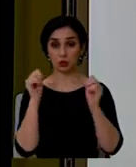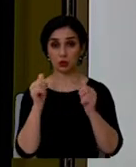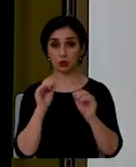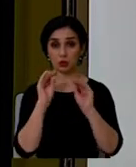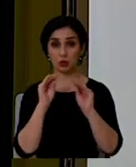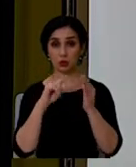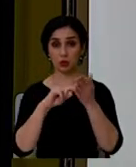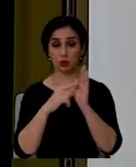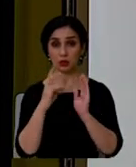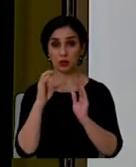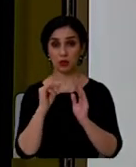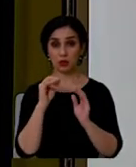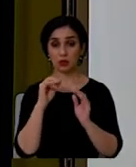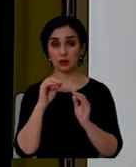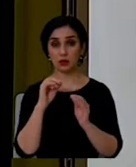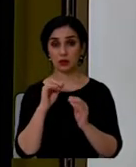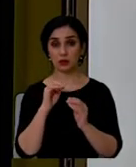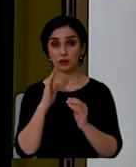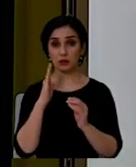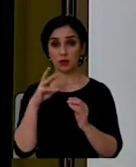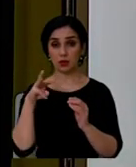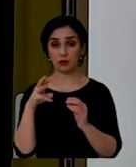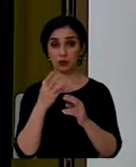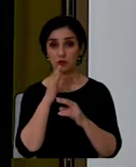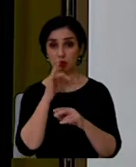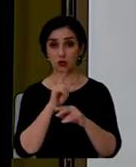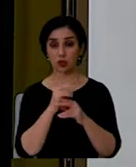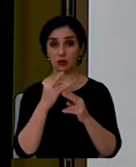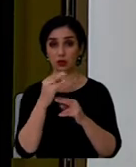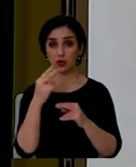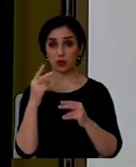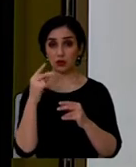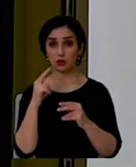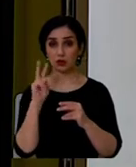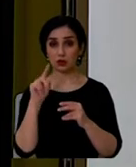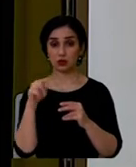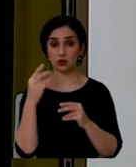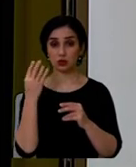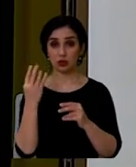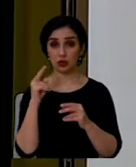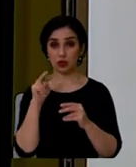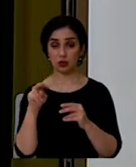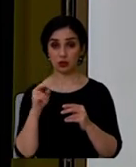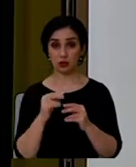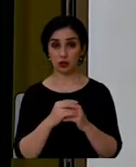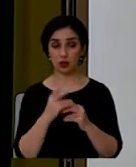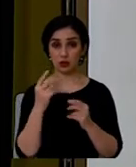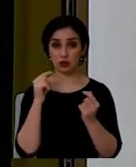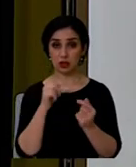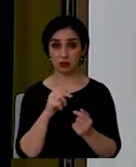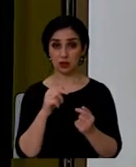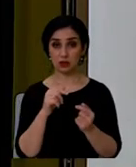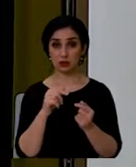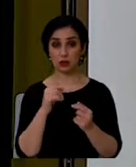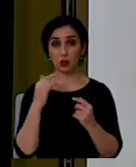количества умножить на ВМ, где ВМ число постоянное и равно 22,4 литра.